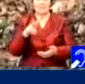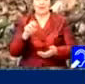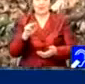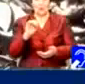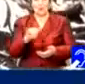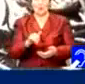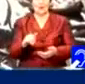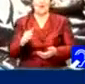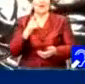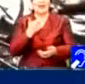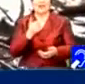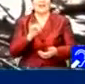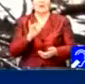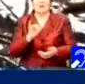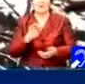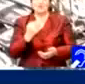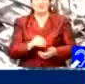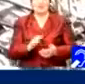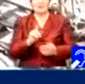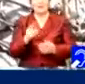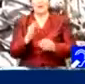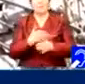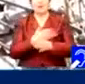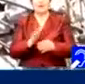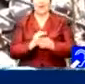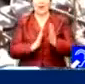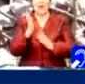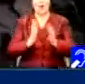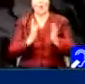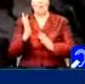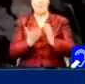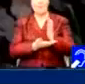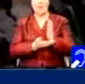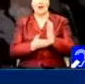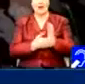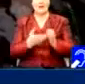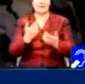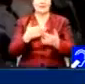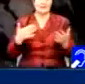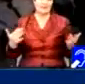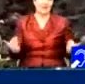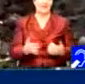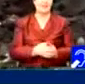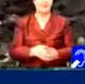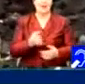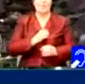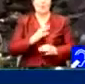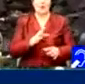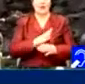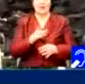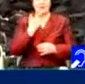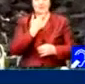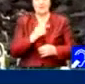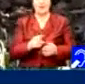Vârtoapelor. Ghioceii se întind cât vezi cu ochii printre copaci. Și nu sunt obișnuiți, ci cu flori mai rotunde și cu petale zimțate. Ghiocei bogați, așa-i